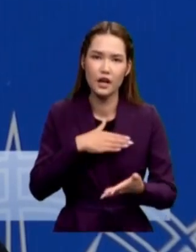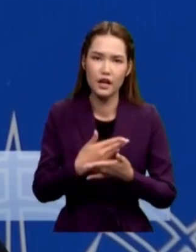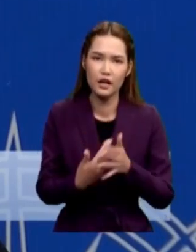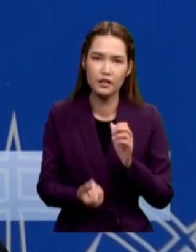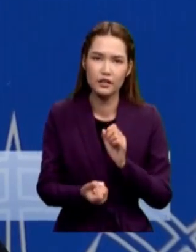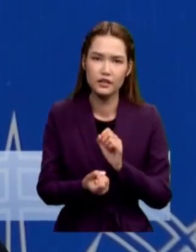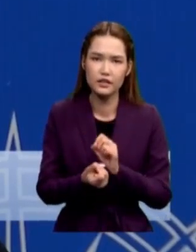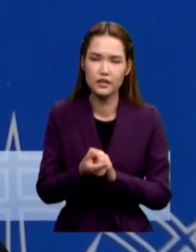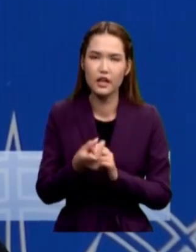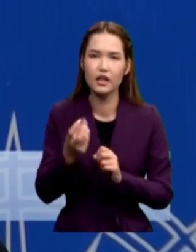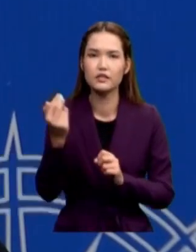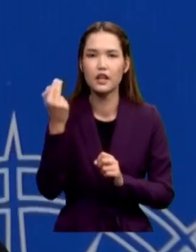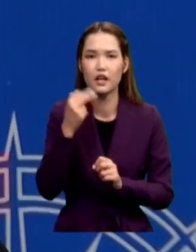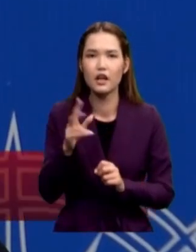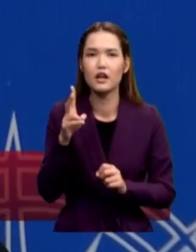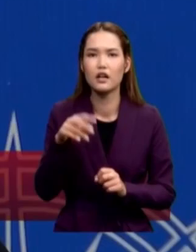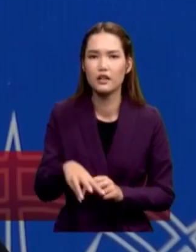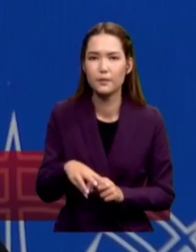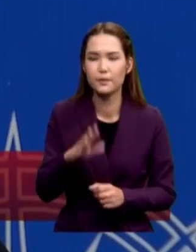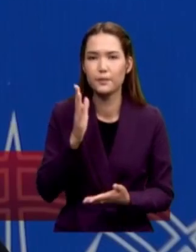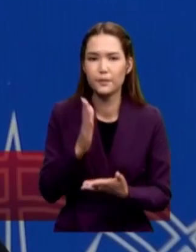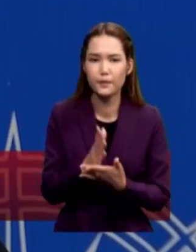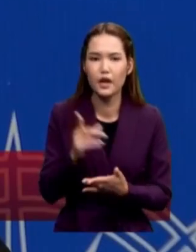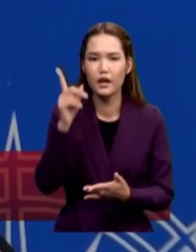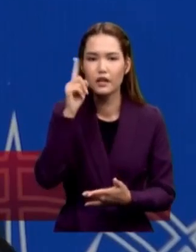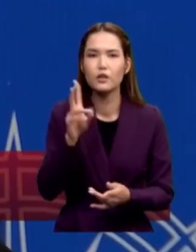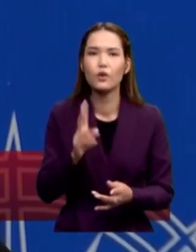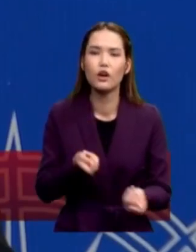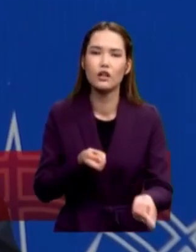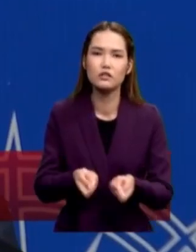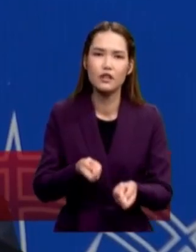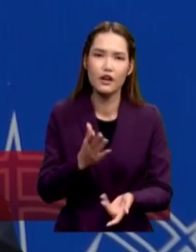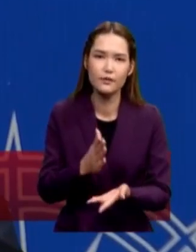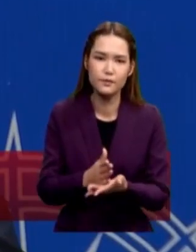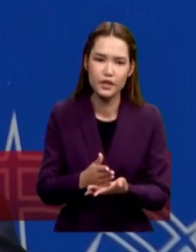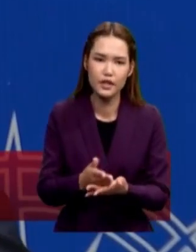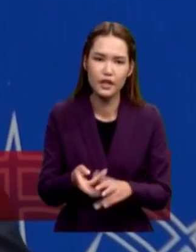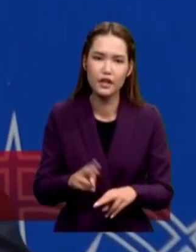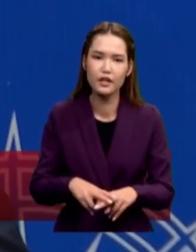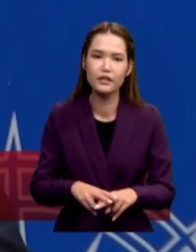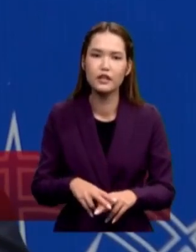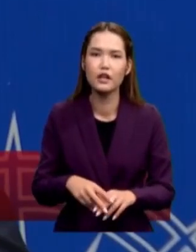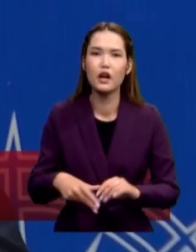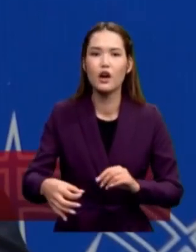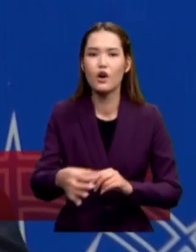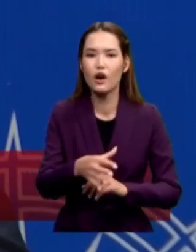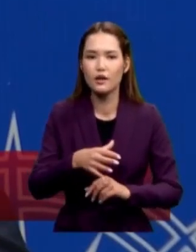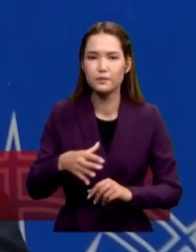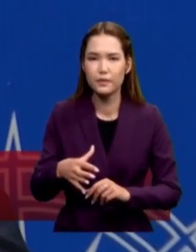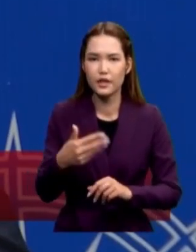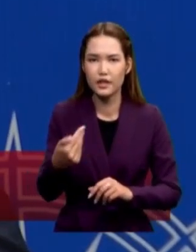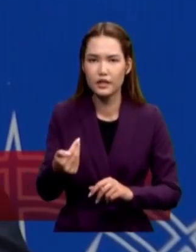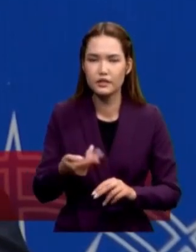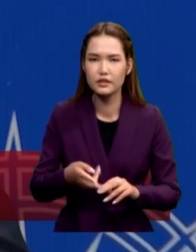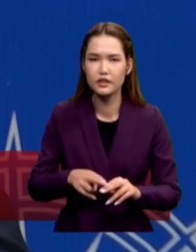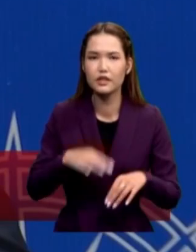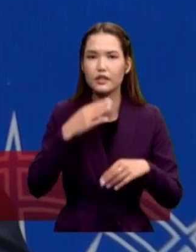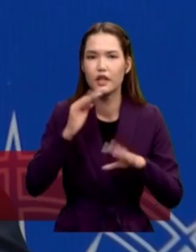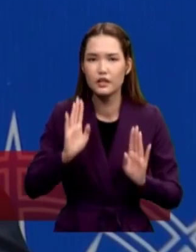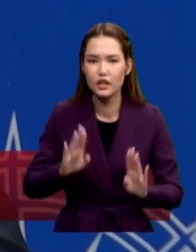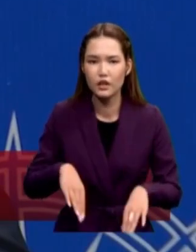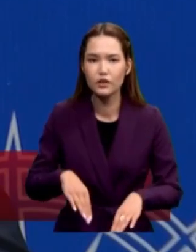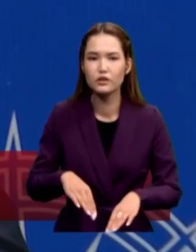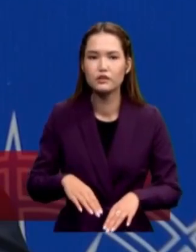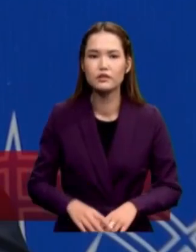станцией. В настоящий момент, как вы знаете, станцией управляет Акимат области. И достаточно